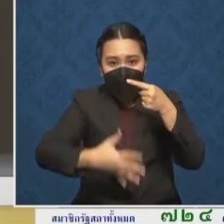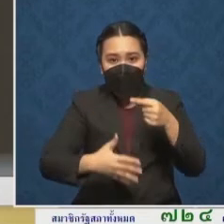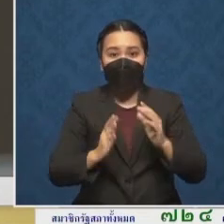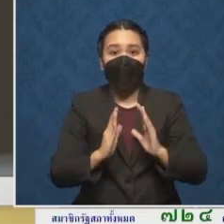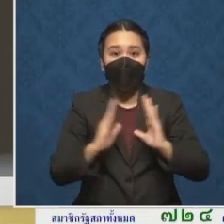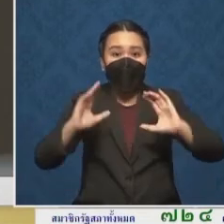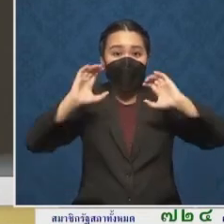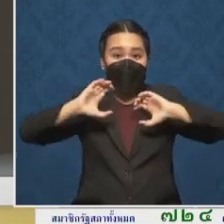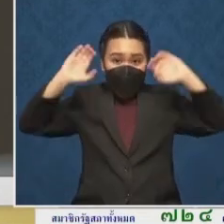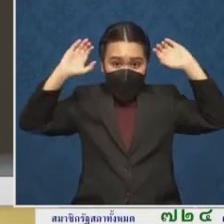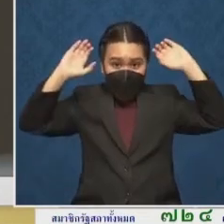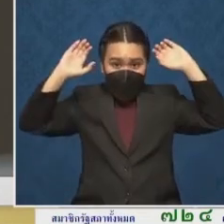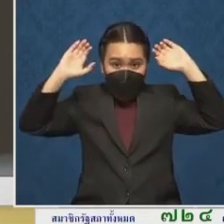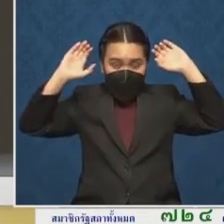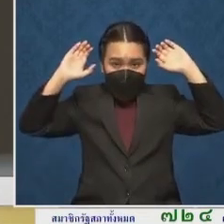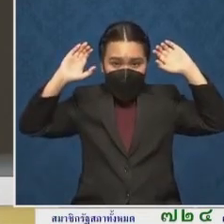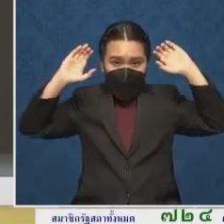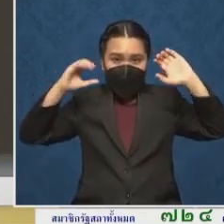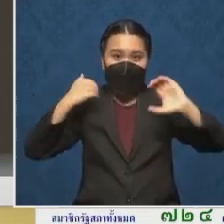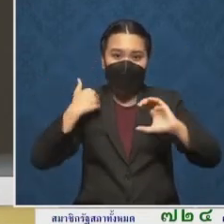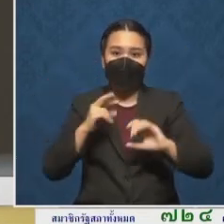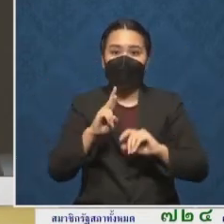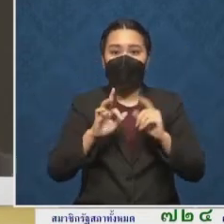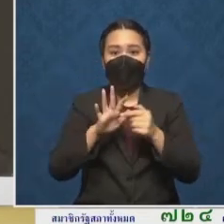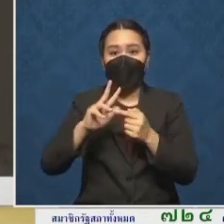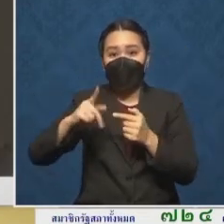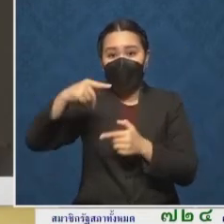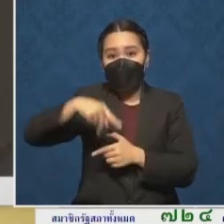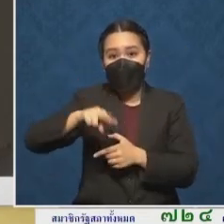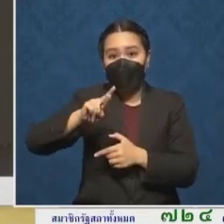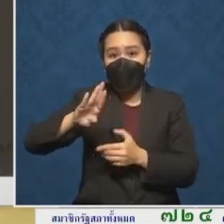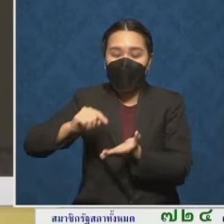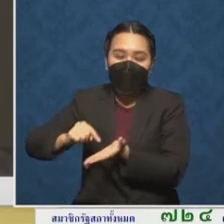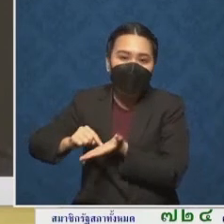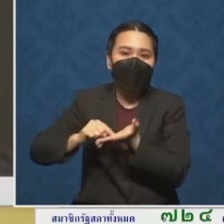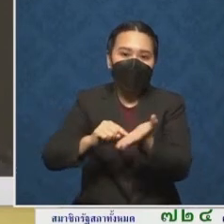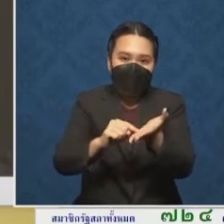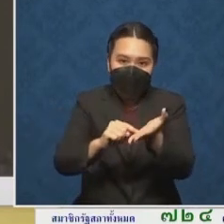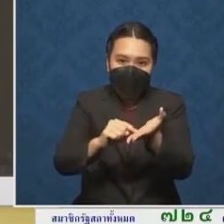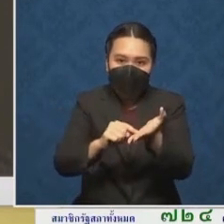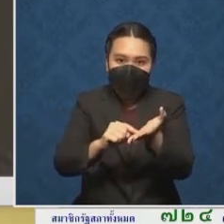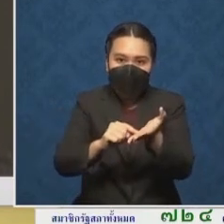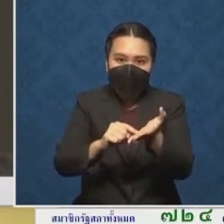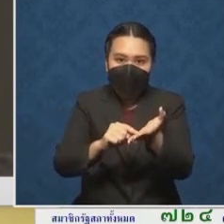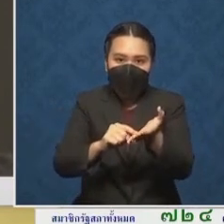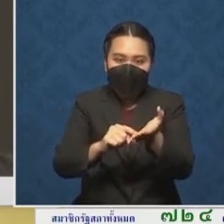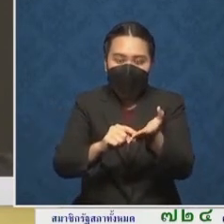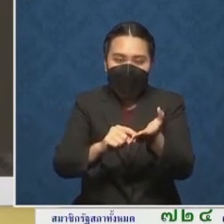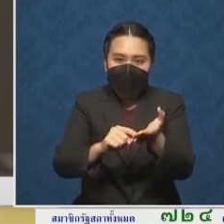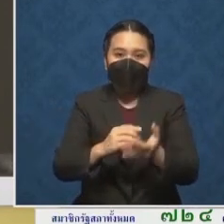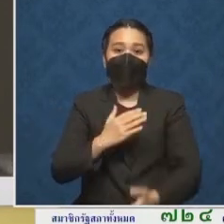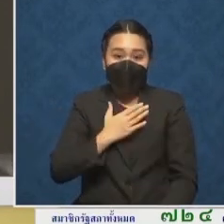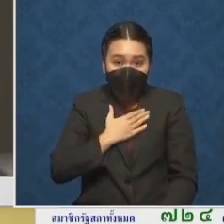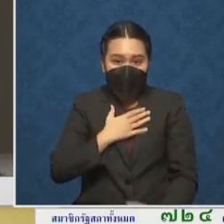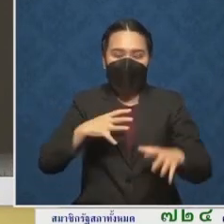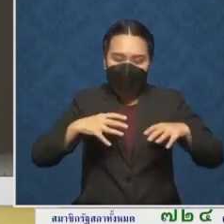องขอพระคุณรัฐบาลที่ได้กรุณานำเสนอร่างพระราชบัญญัติฉบับนี้เข้ามานอกจากผม